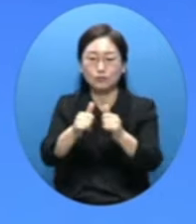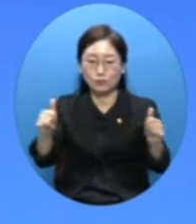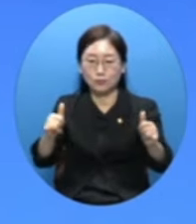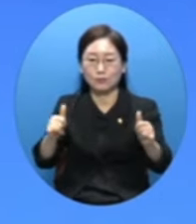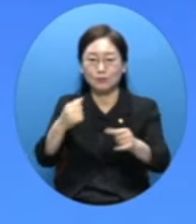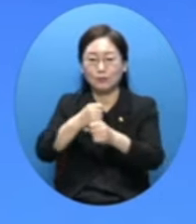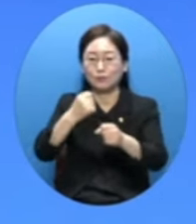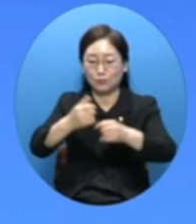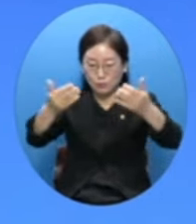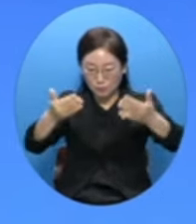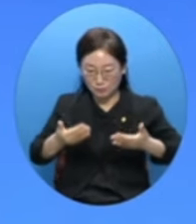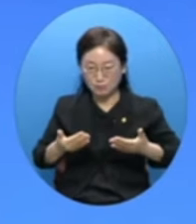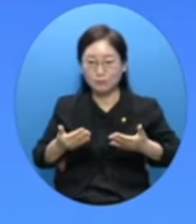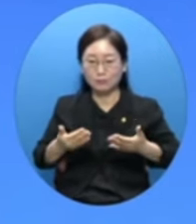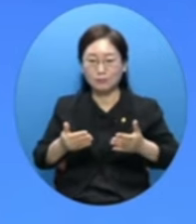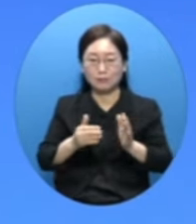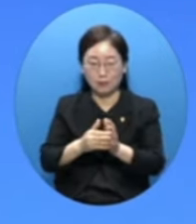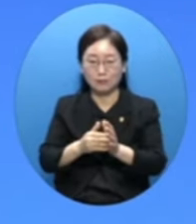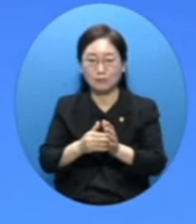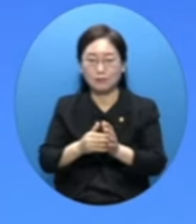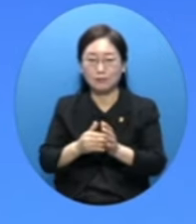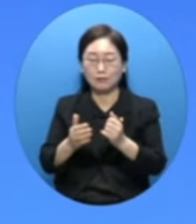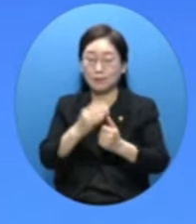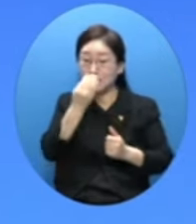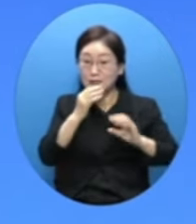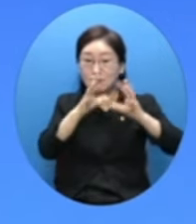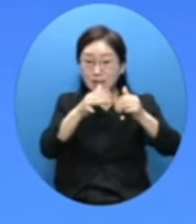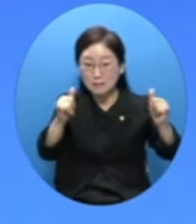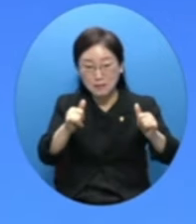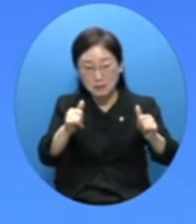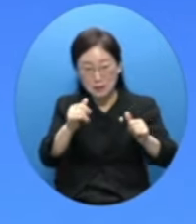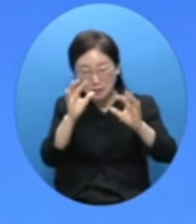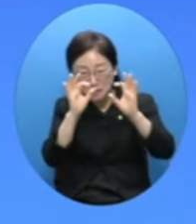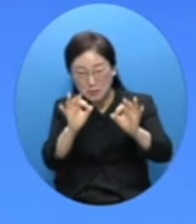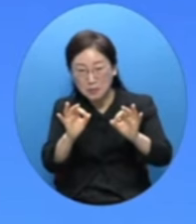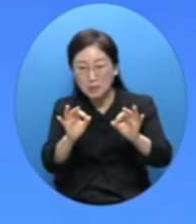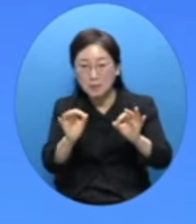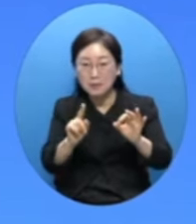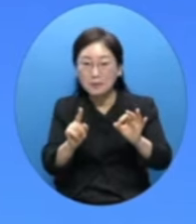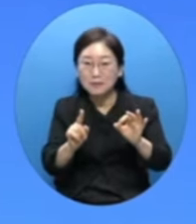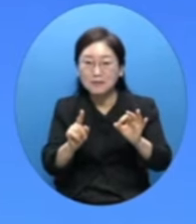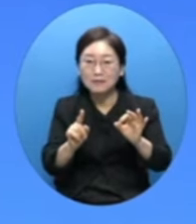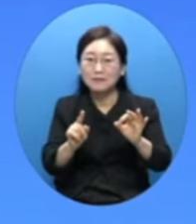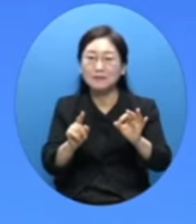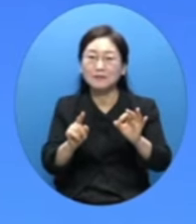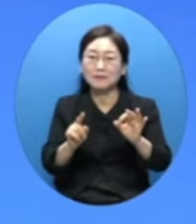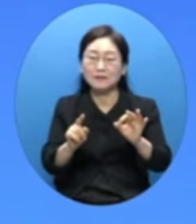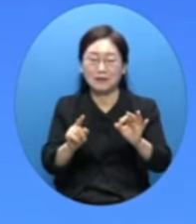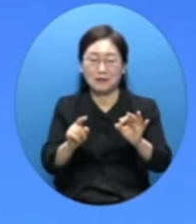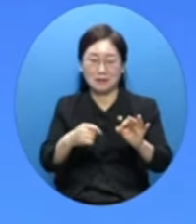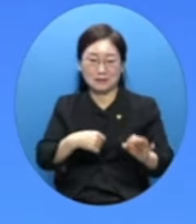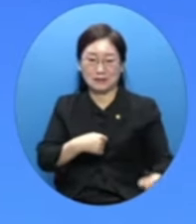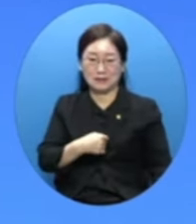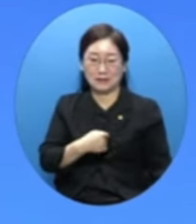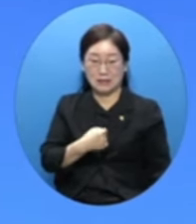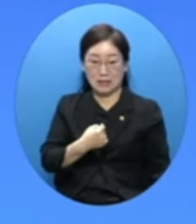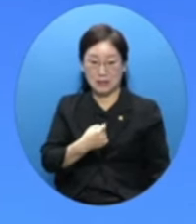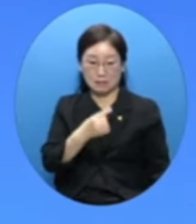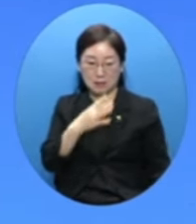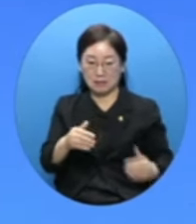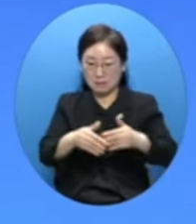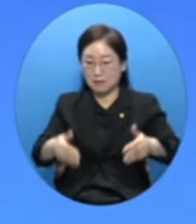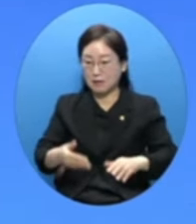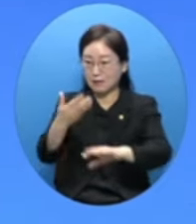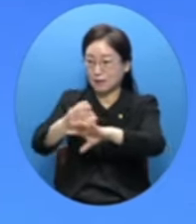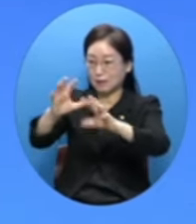우리를 세우셨다 그래서 이스라엘 사람들은 자기 이방 사람들에 대해서